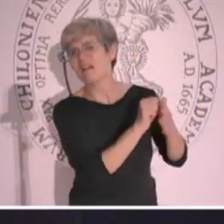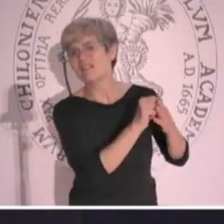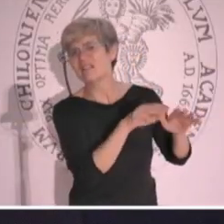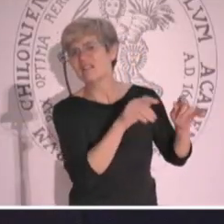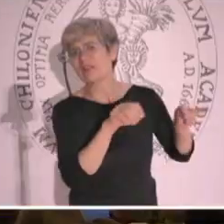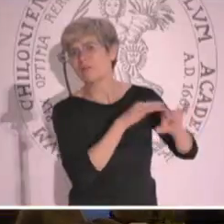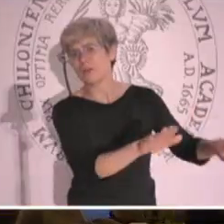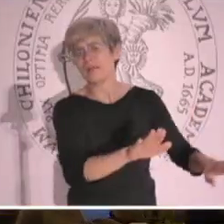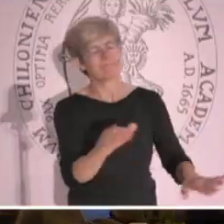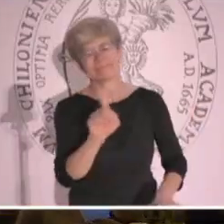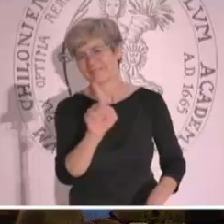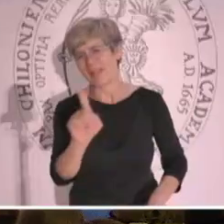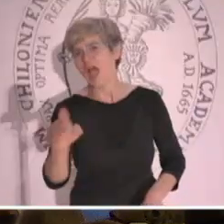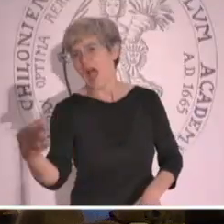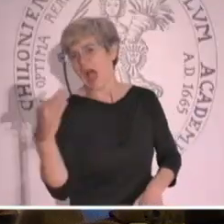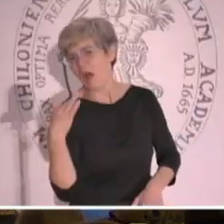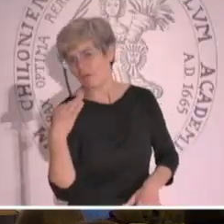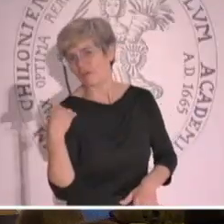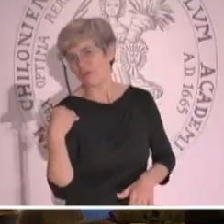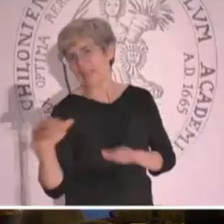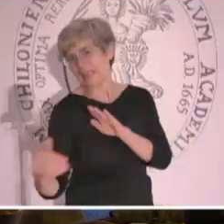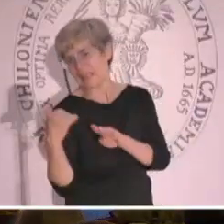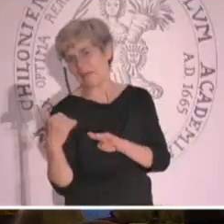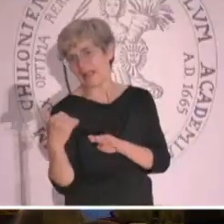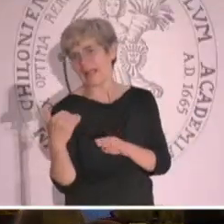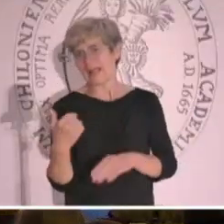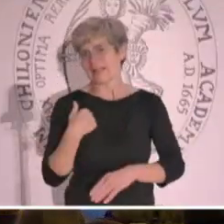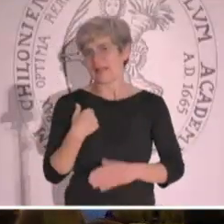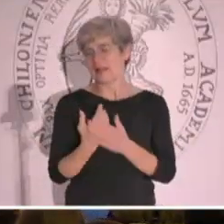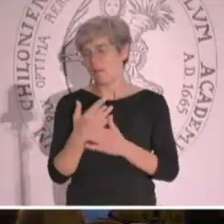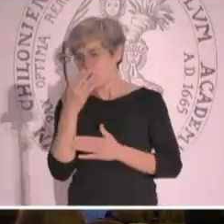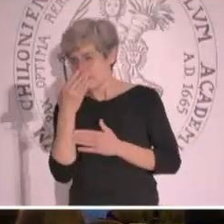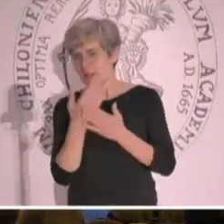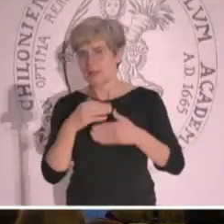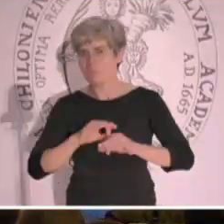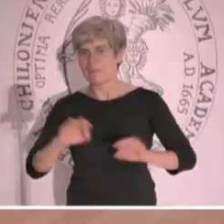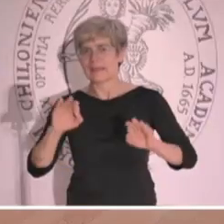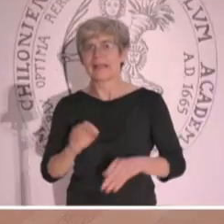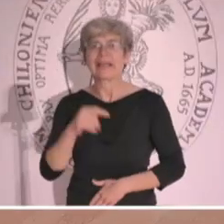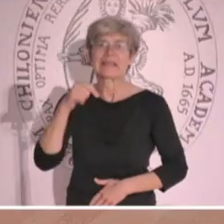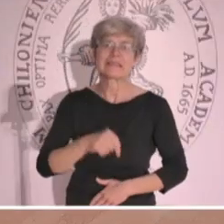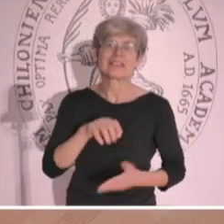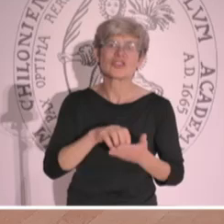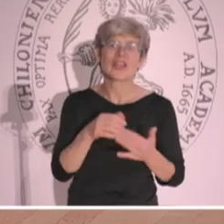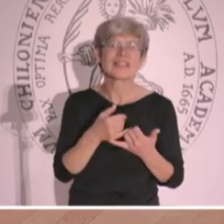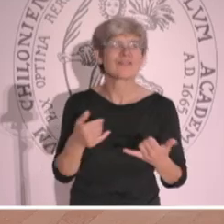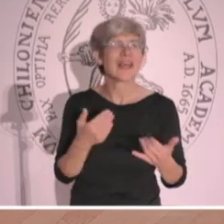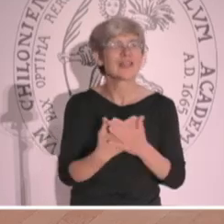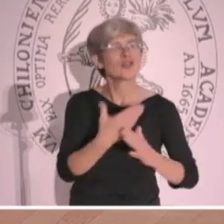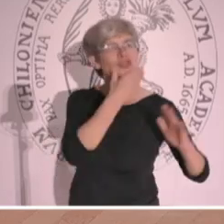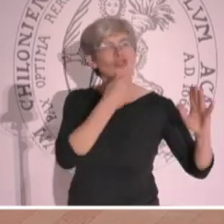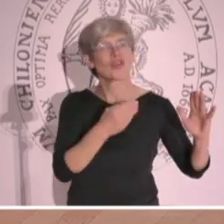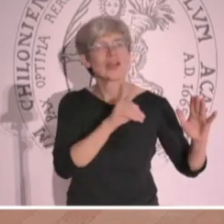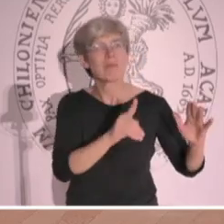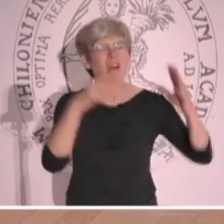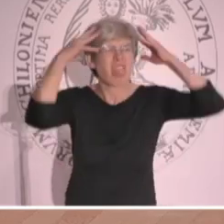das auszubügeln. Ich weiß, diese Stadt ist eine, ich nenne sie manchmal eine ungekämmte Schönheit oder eine Stadt